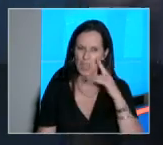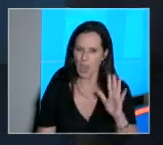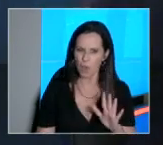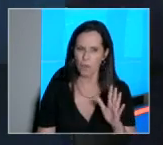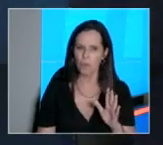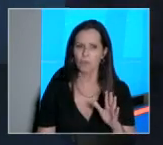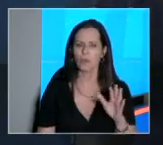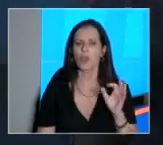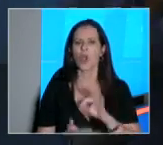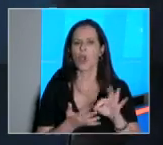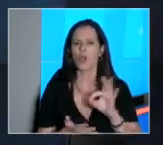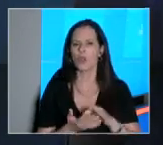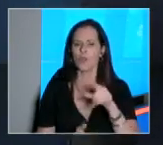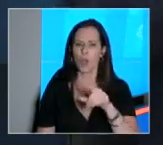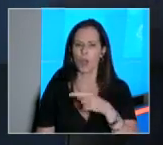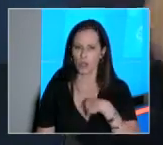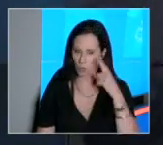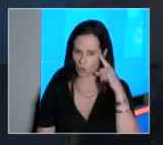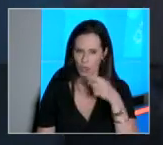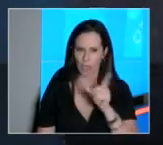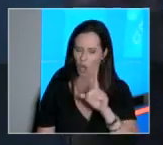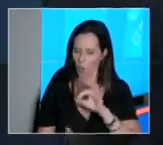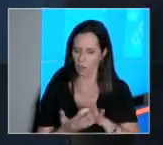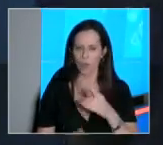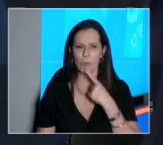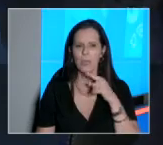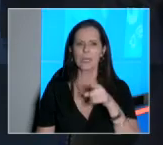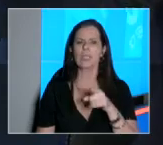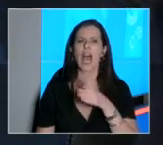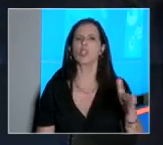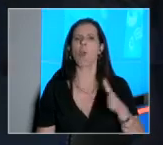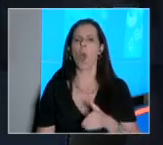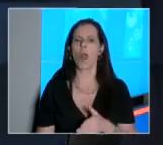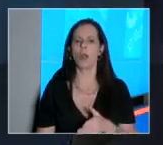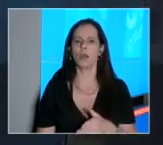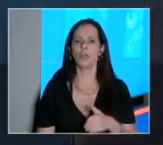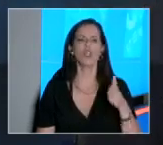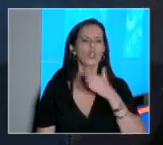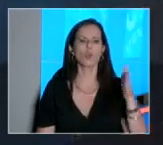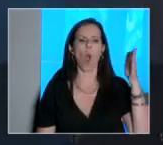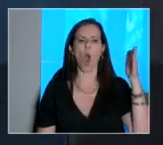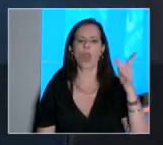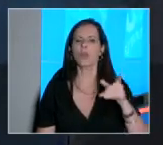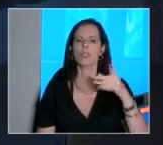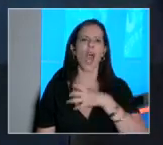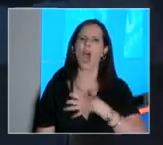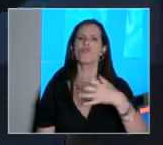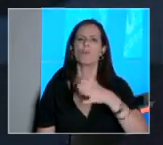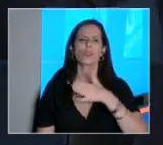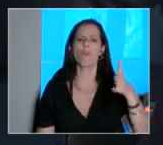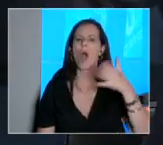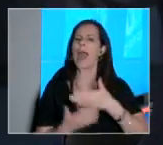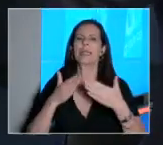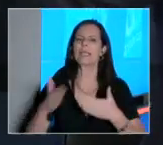תשמעו, כותב פרופסור דן דוד, ואני יודע שאתה לא כתבת את זה, הוא אומר, זה השמאלנים. שמאלנים זה עשירונים עליונים,